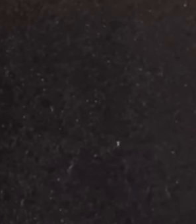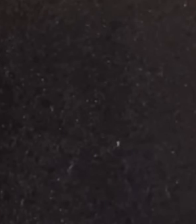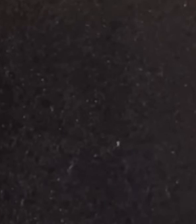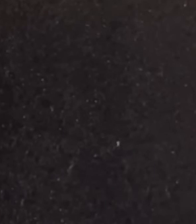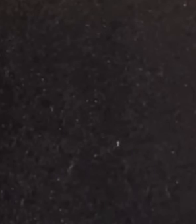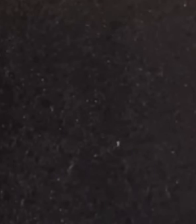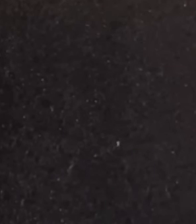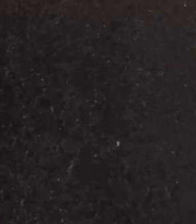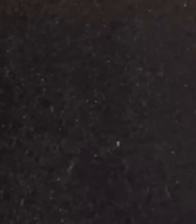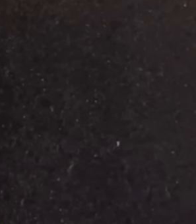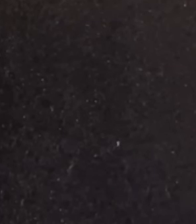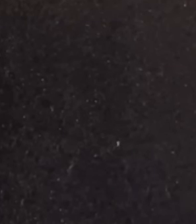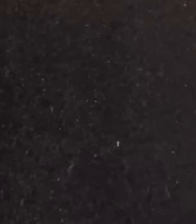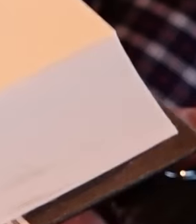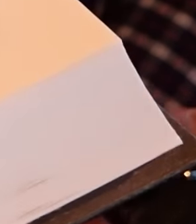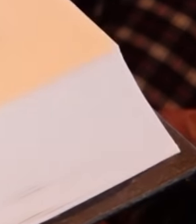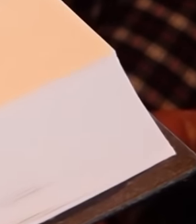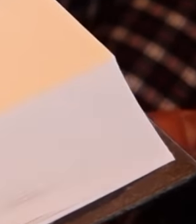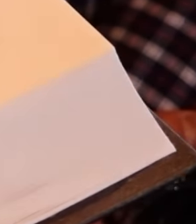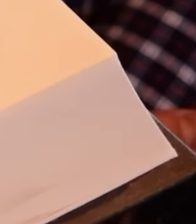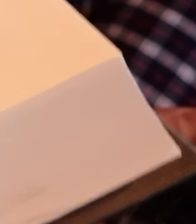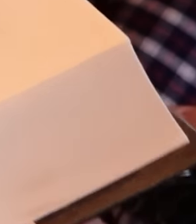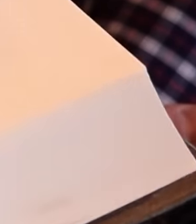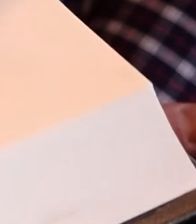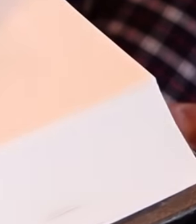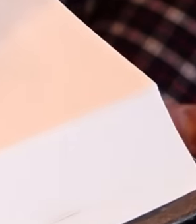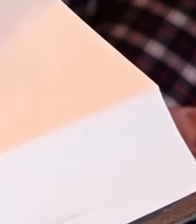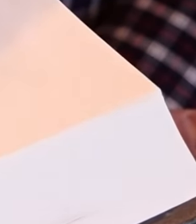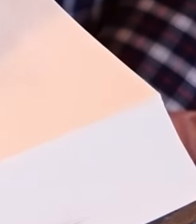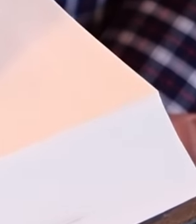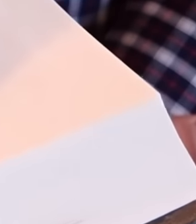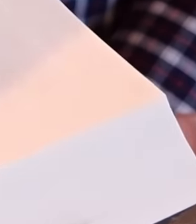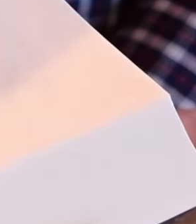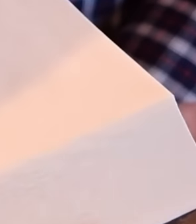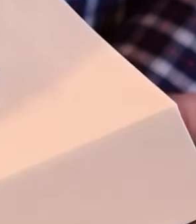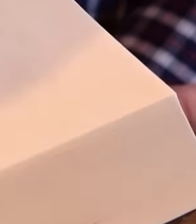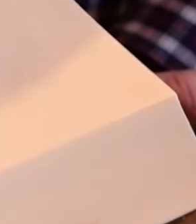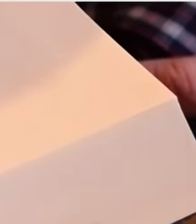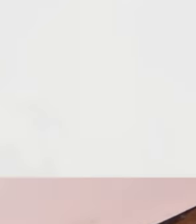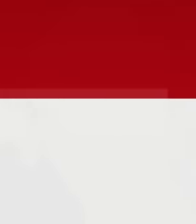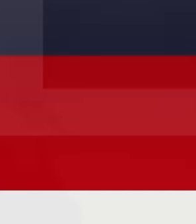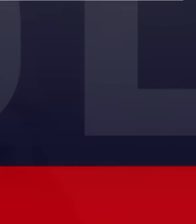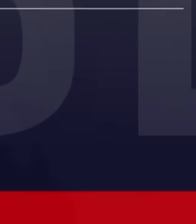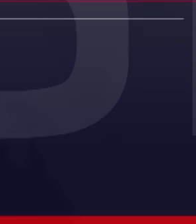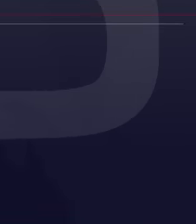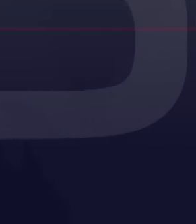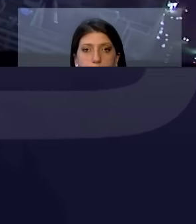պարզ, բայց ոչ պարզունակ լեզվով պատմելու իր ինքնության և արժեքների մասին։